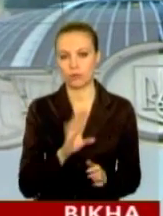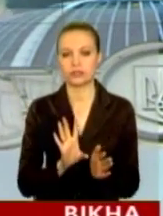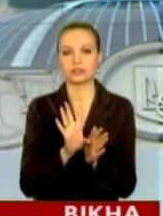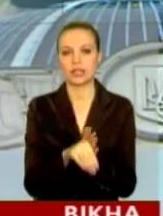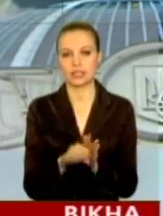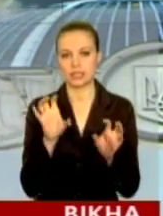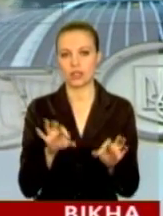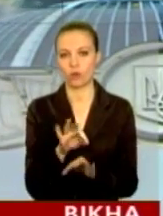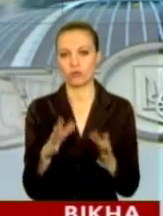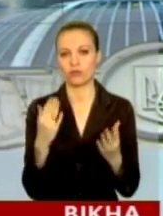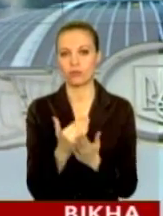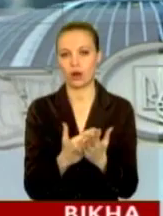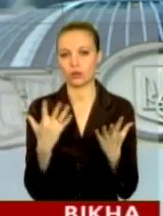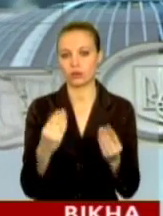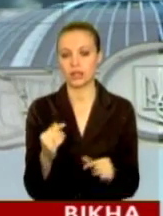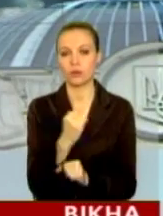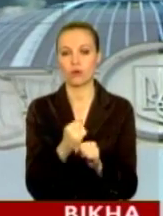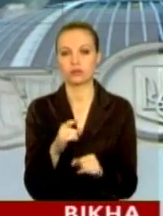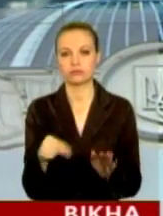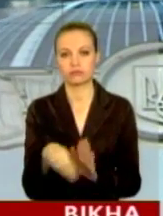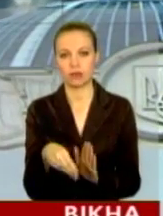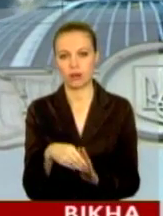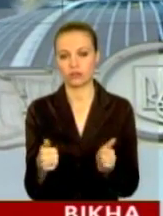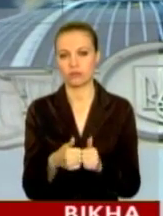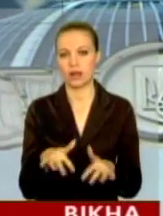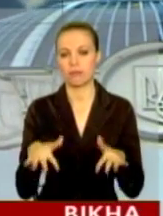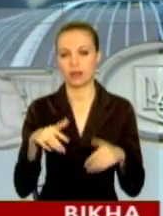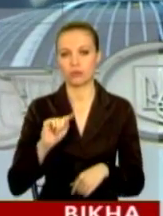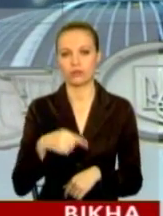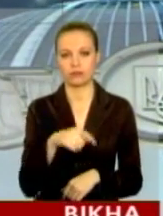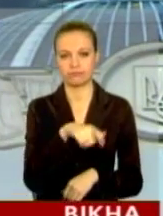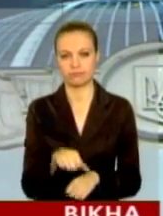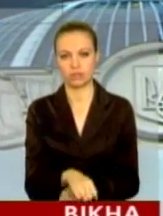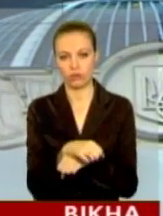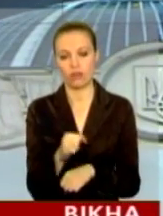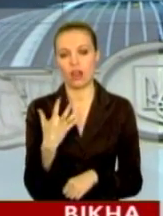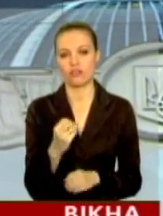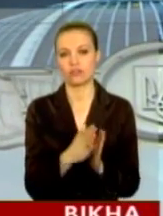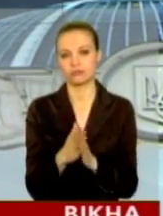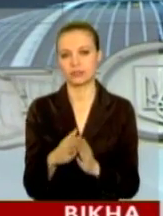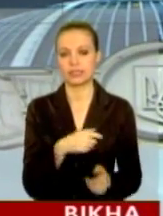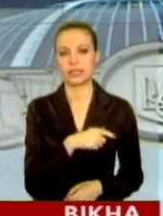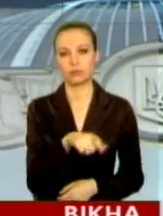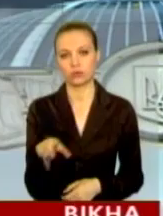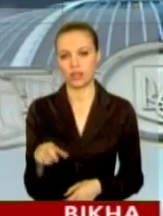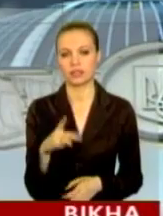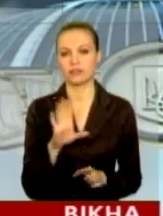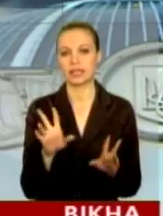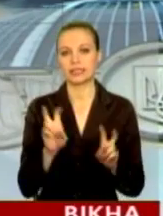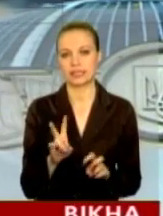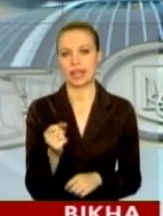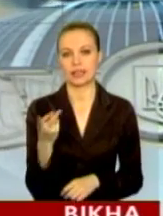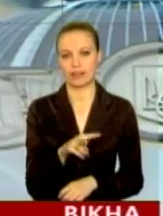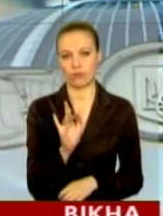законопроект в порядок денний боротися з хабарництвом біля парламенту вимагали мітингувальники А ще закликали депутатів не сидіти на